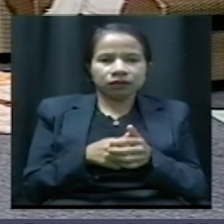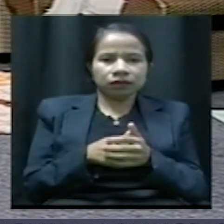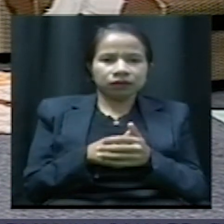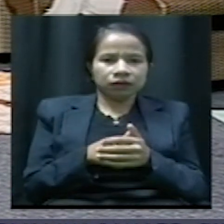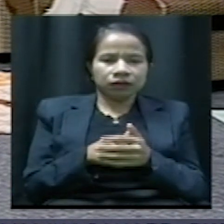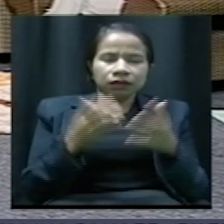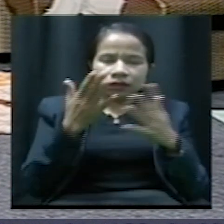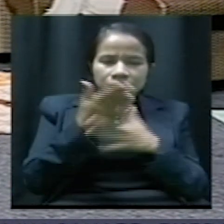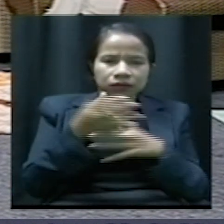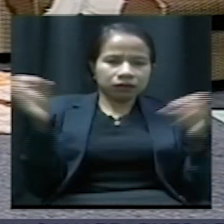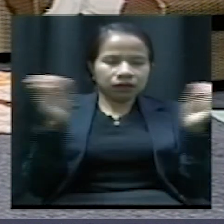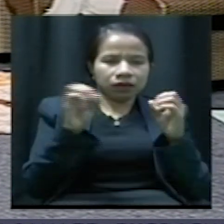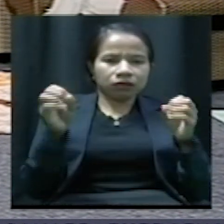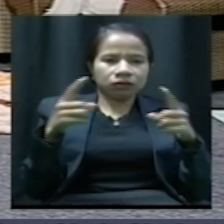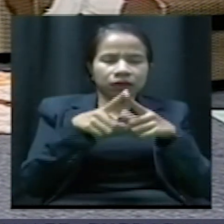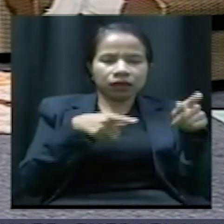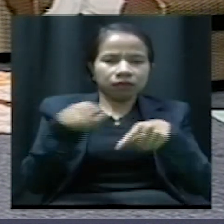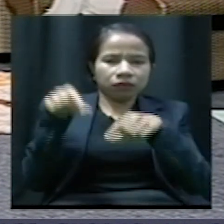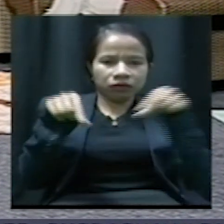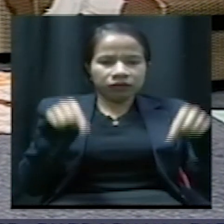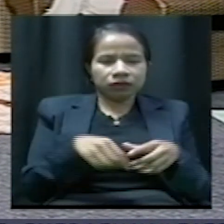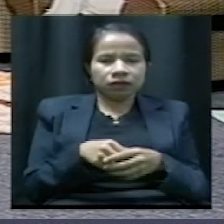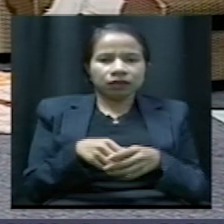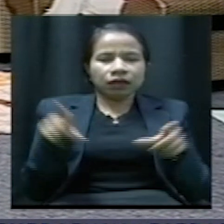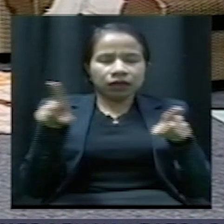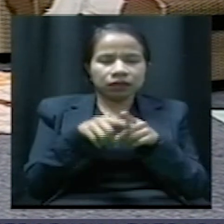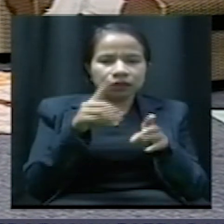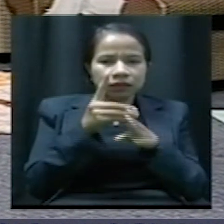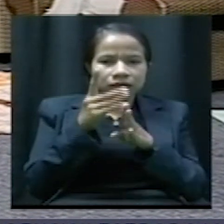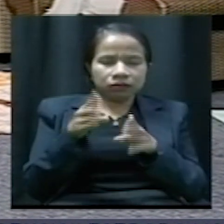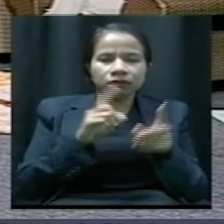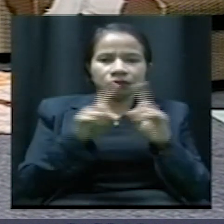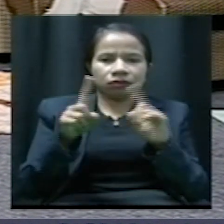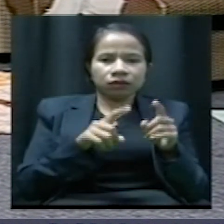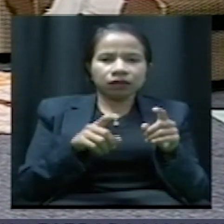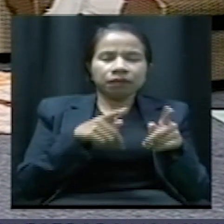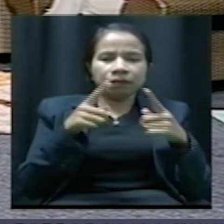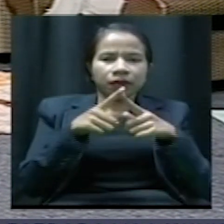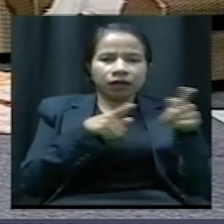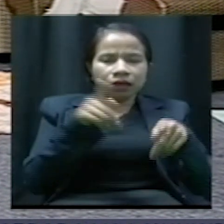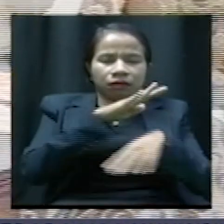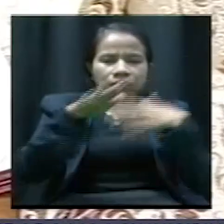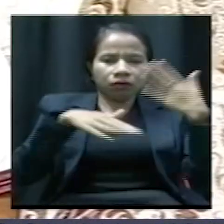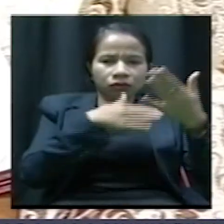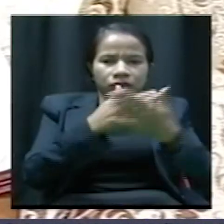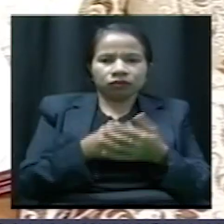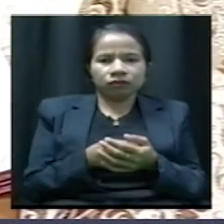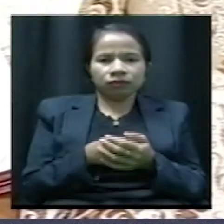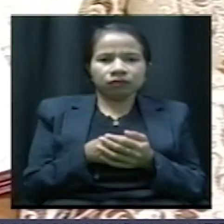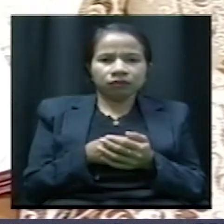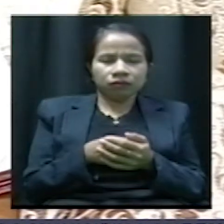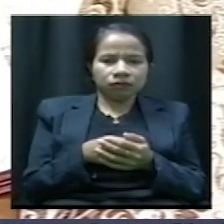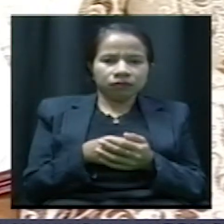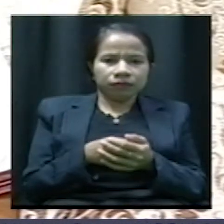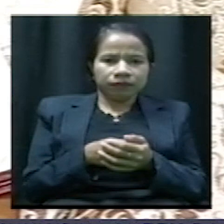acessibilidade ne laos ba e mau deficiência dit ane sendiri turu indian ne ba e mau hutu hutu di situ sam ita